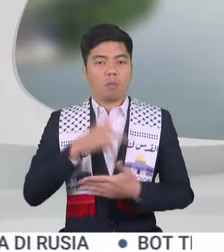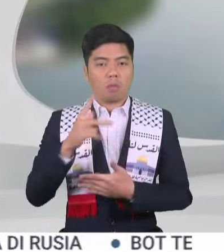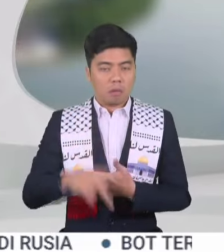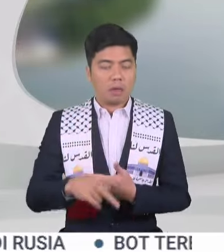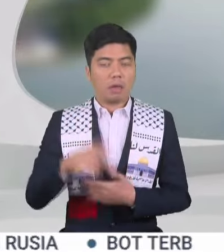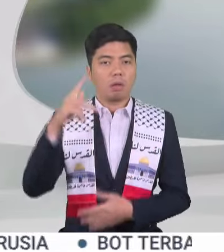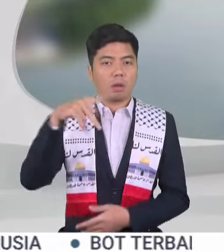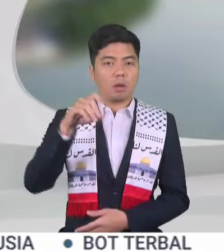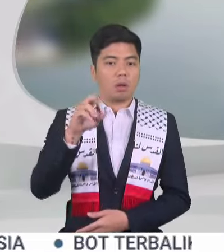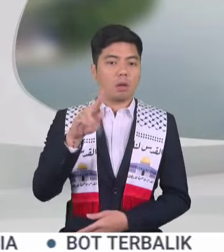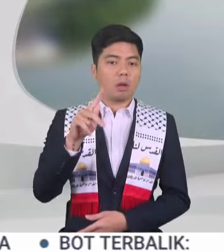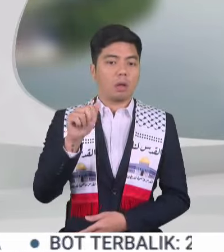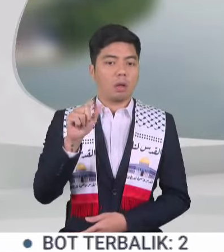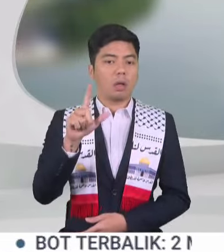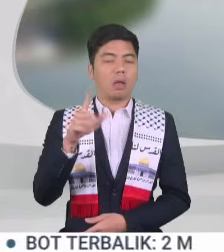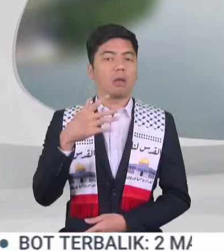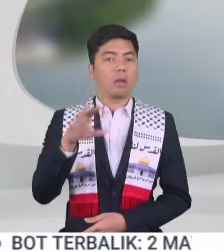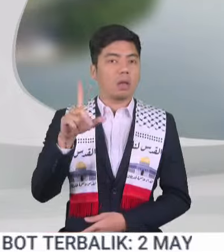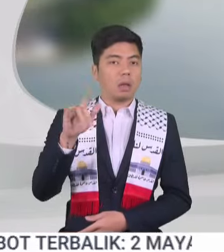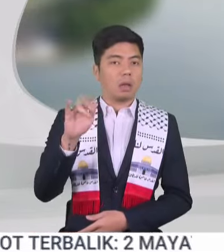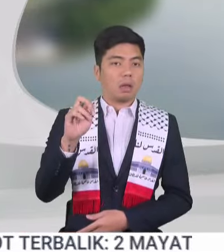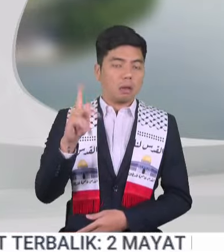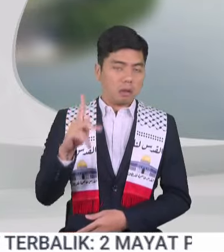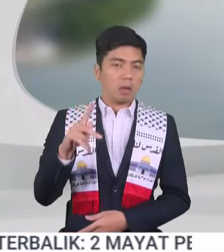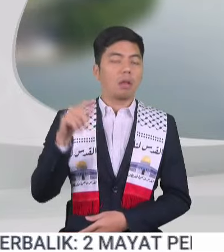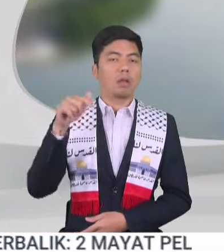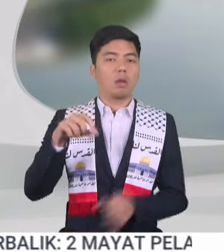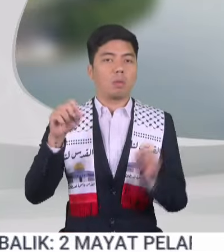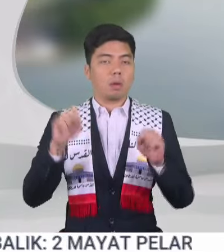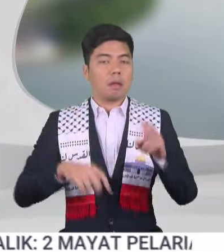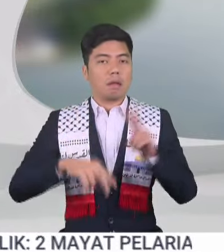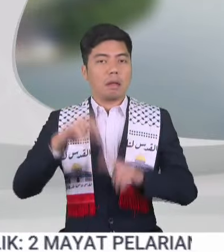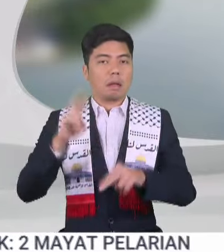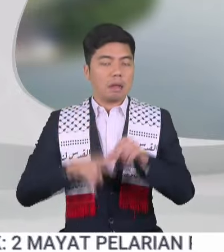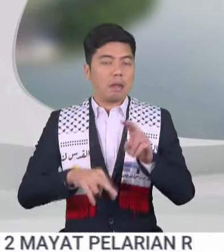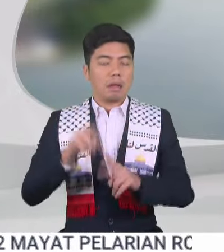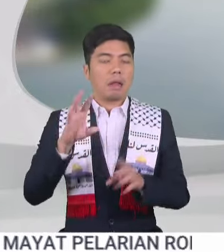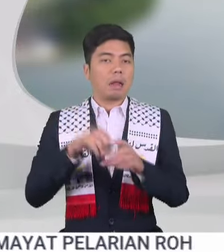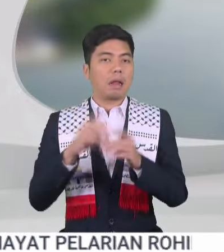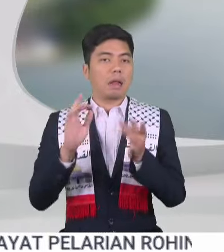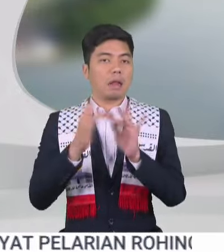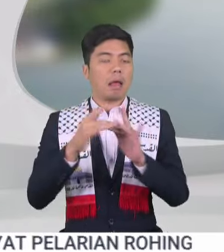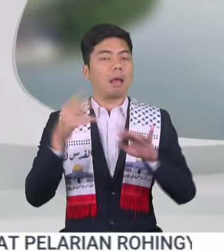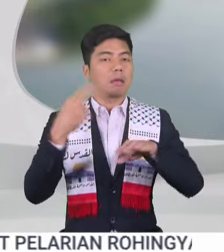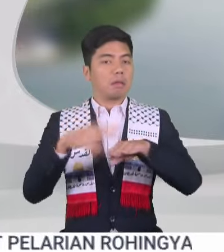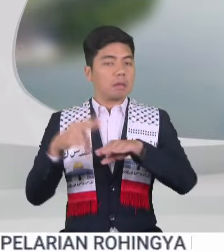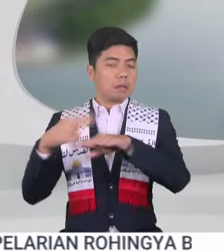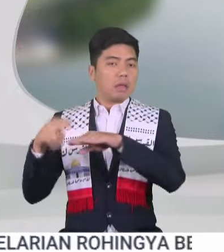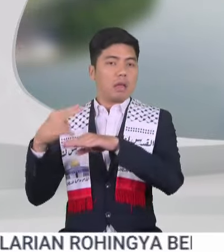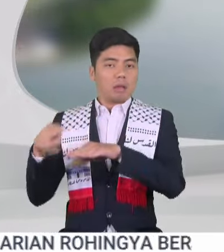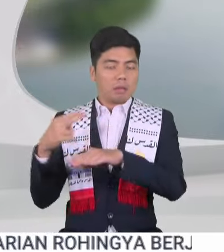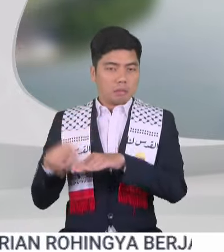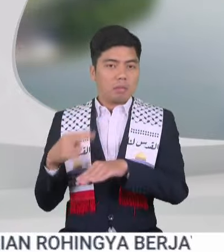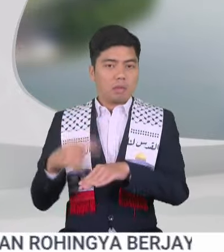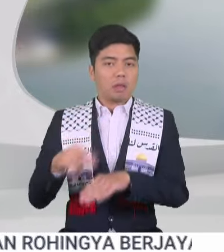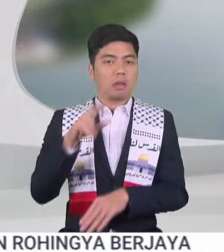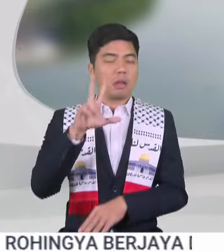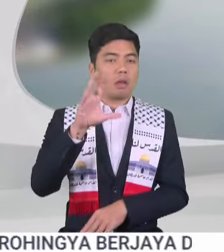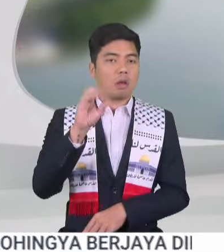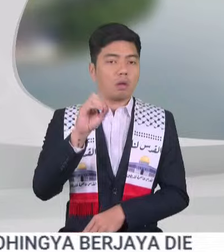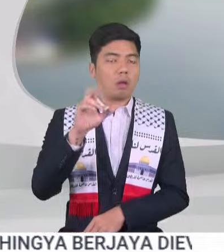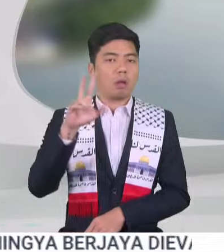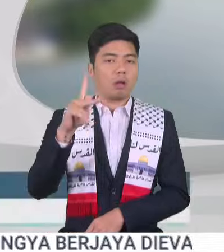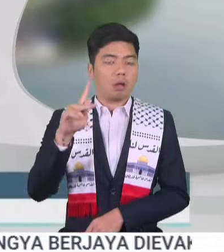Link. Pelaksanaan projek Southern Link ini akan melibatkan pembinaan talian penghantaran sepanjang 330 km bermula